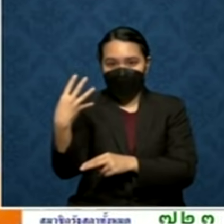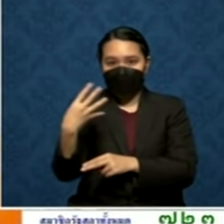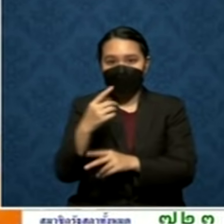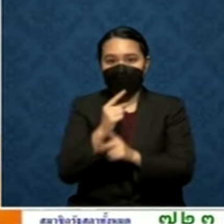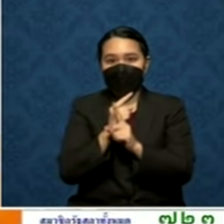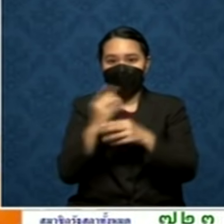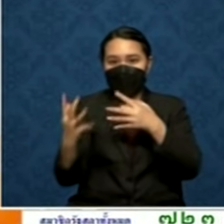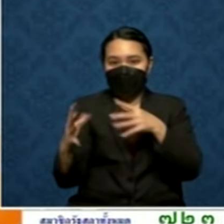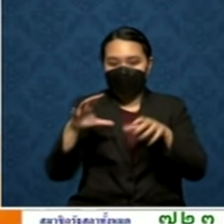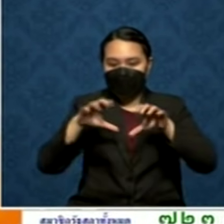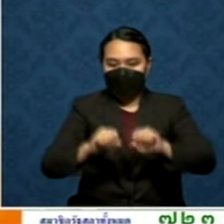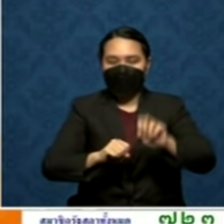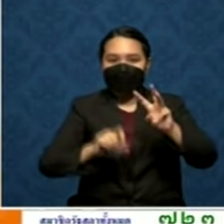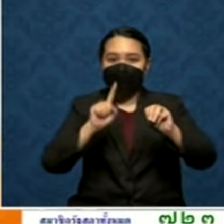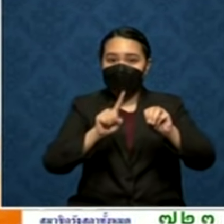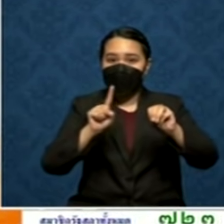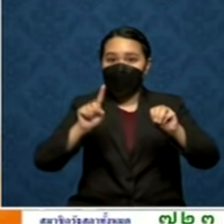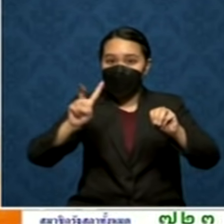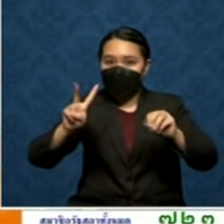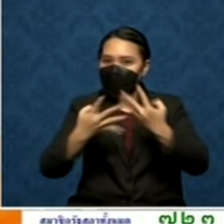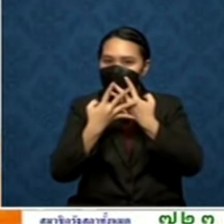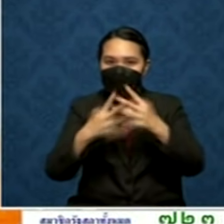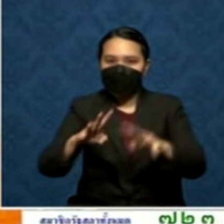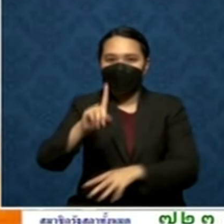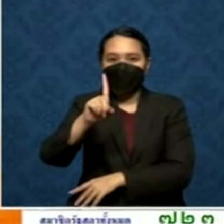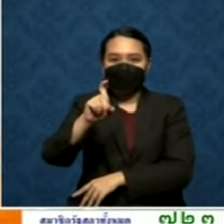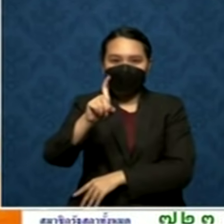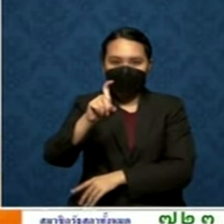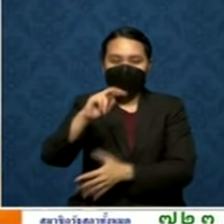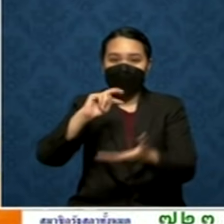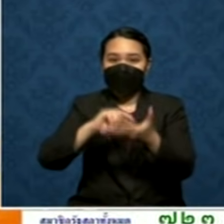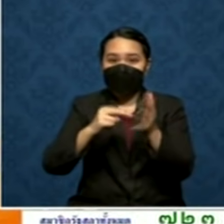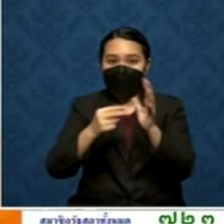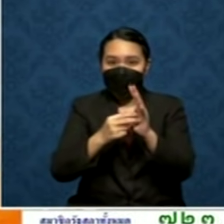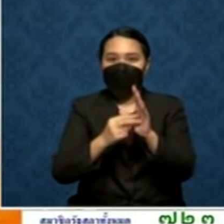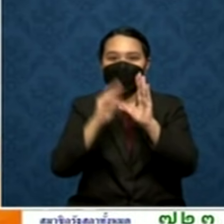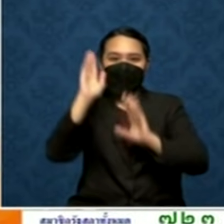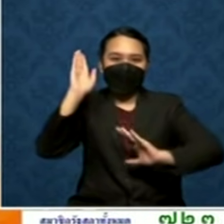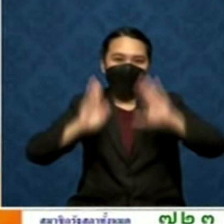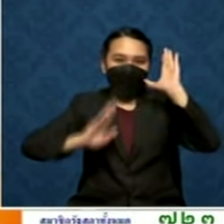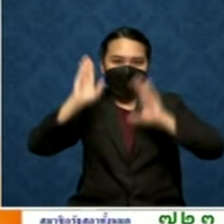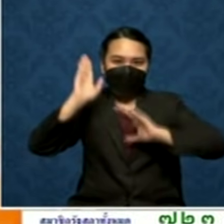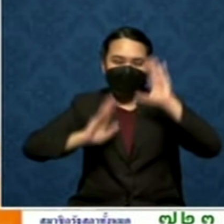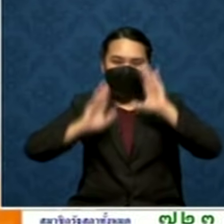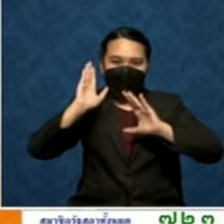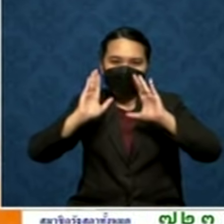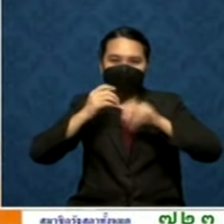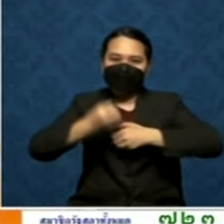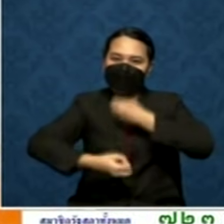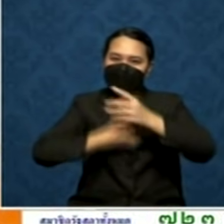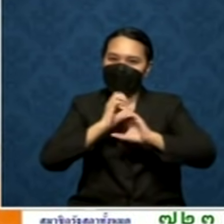112เมื่อวานเป็นการสะท้อนถึงอาการลงแดงของระบอบประชาธิปไตยแบบไทย